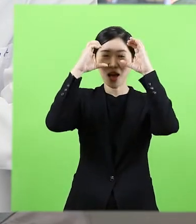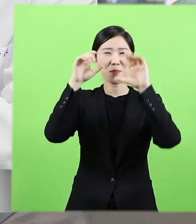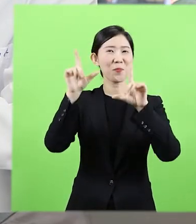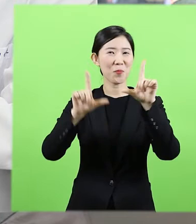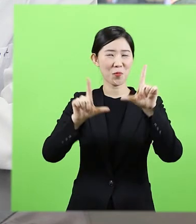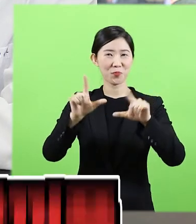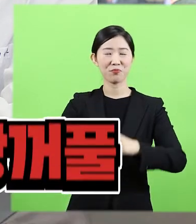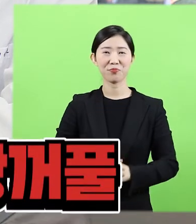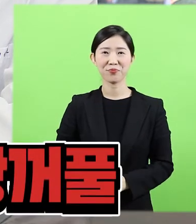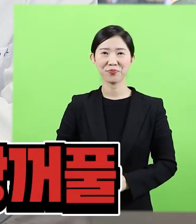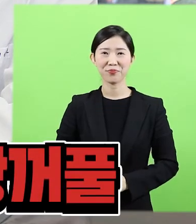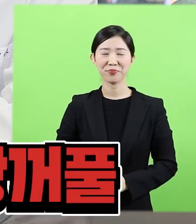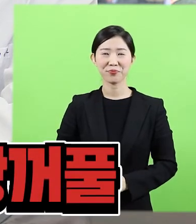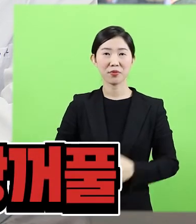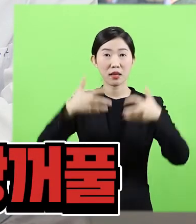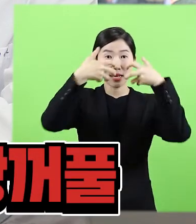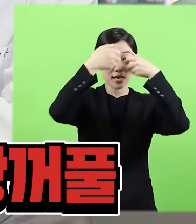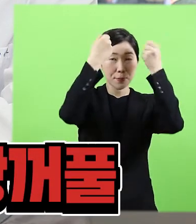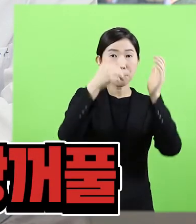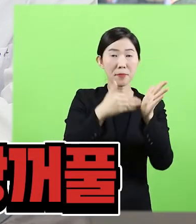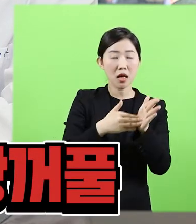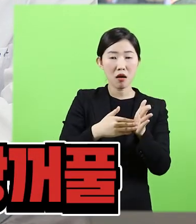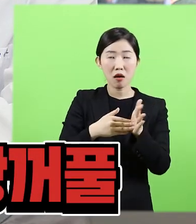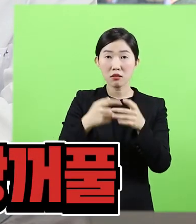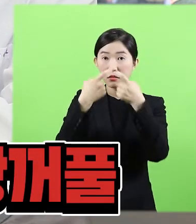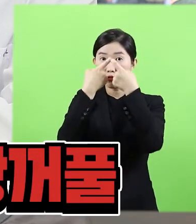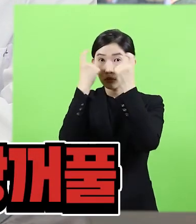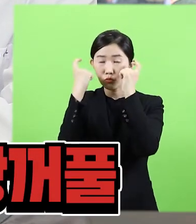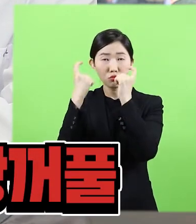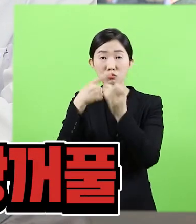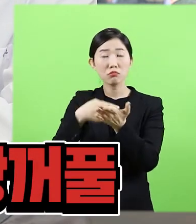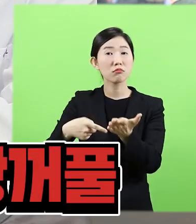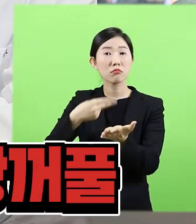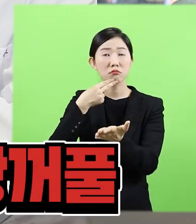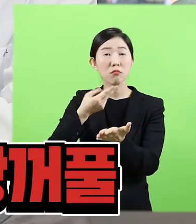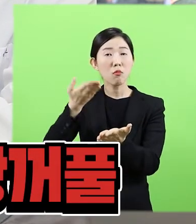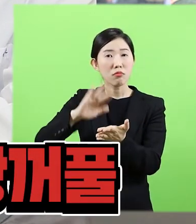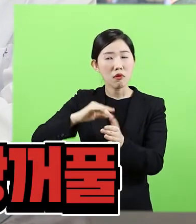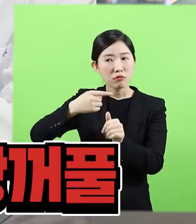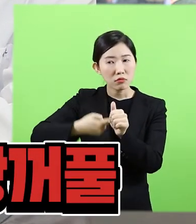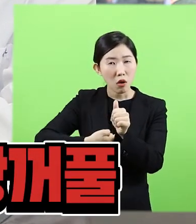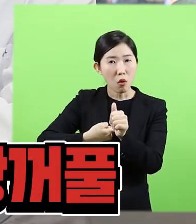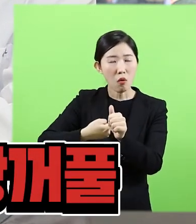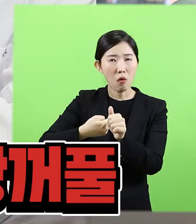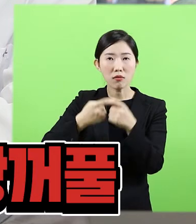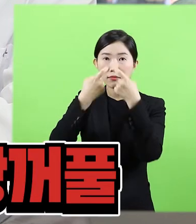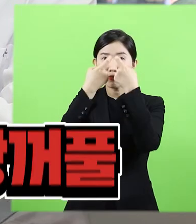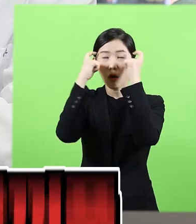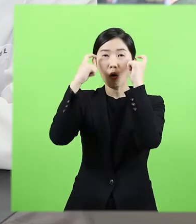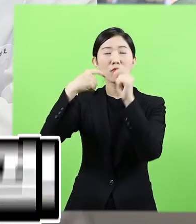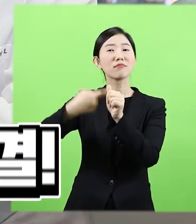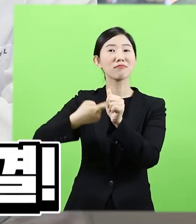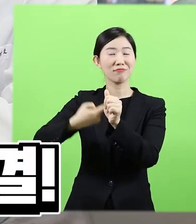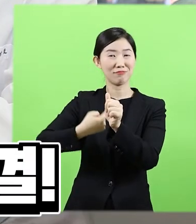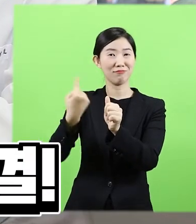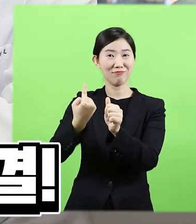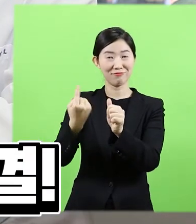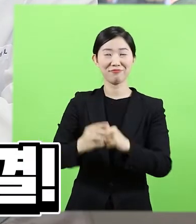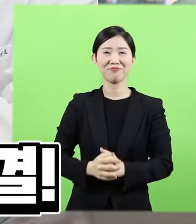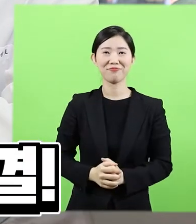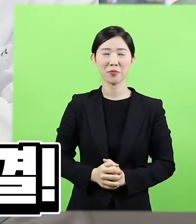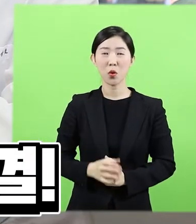수 있습니다. 상안검어 상술만 했고 쌍꺼풀 수술은 하지 않은 상태로 자기 쌍꺼풀입니다.